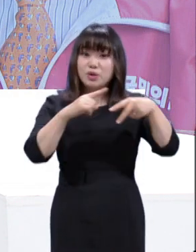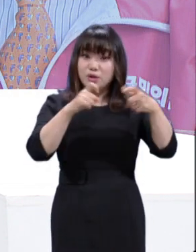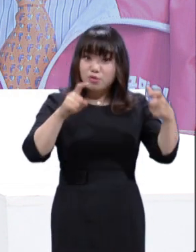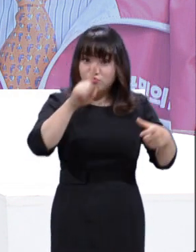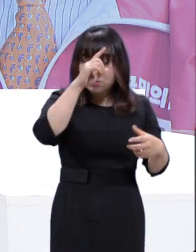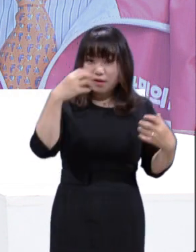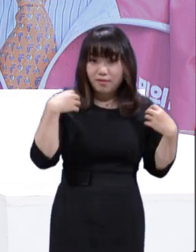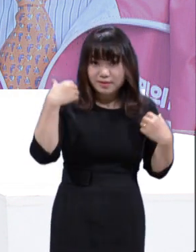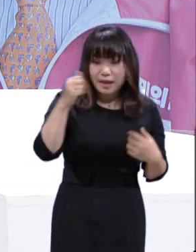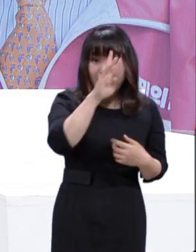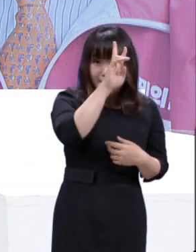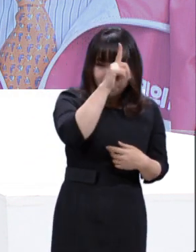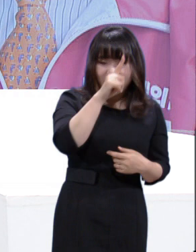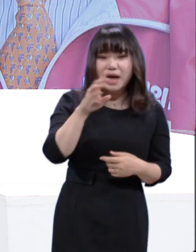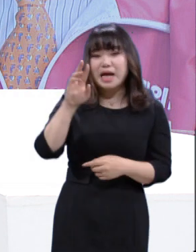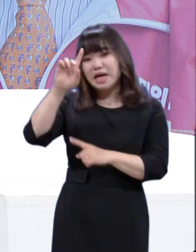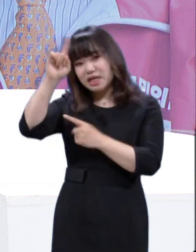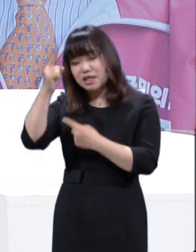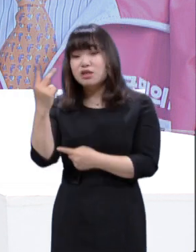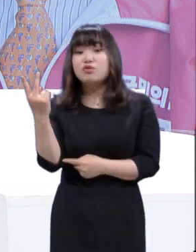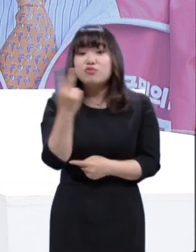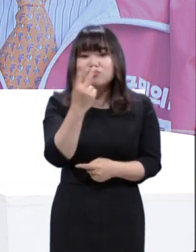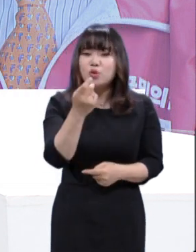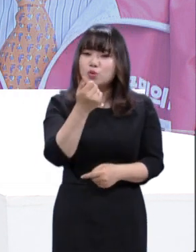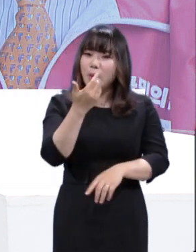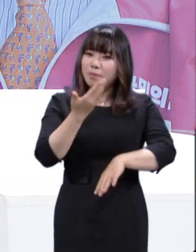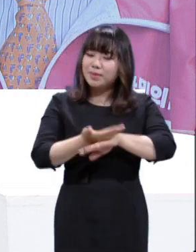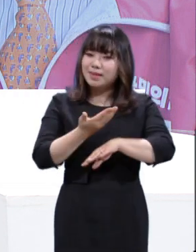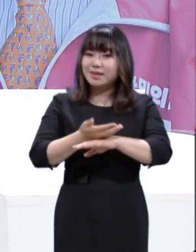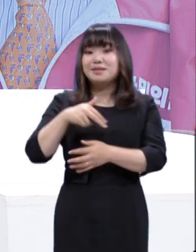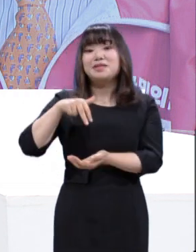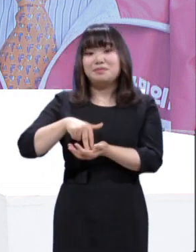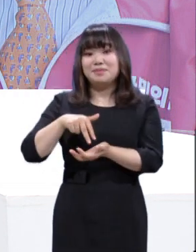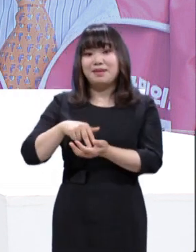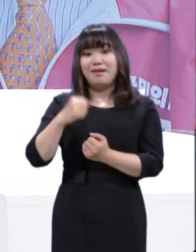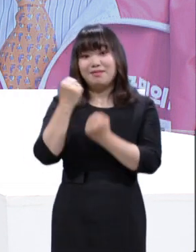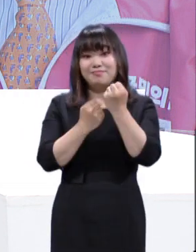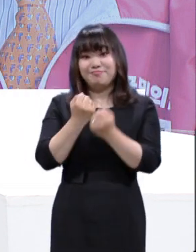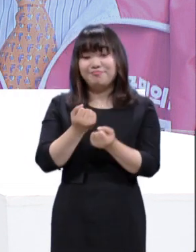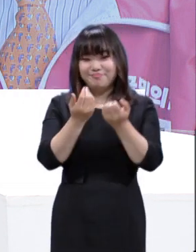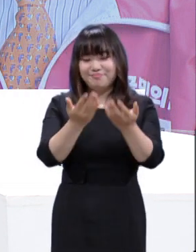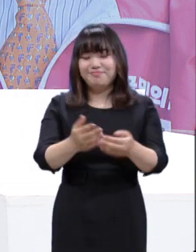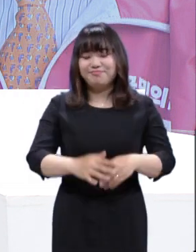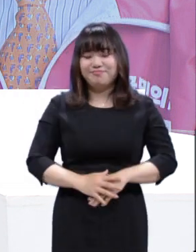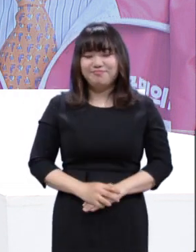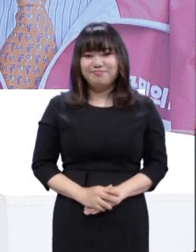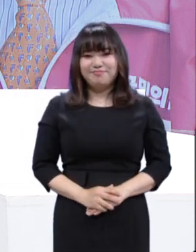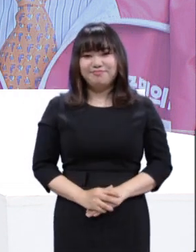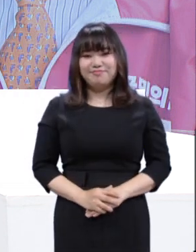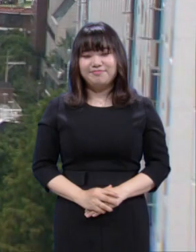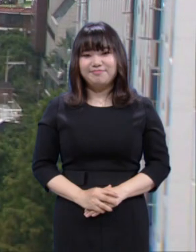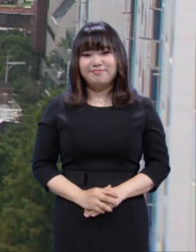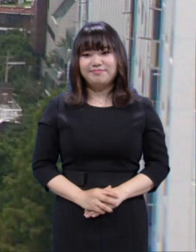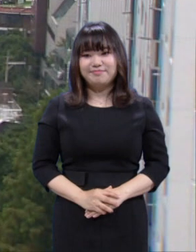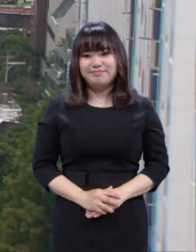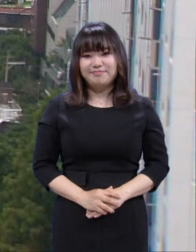출마한 박운기, 이성원 두 후보는 조금 다른 입장을 밝혔습니다. 보도에 김대우 기자입니다.